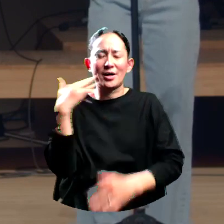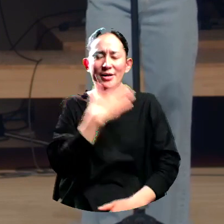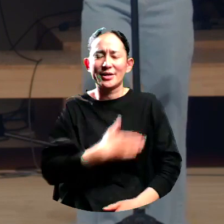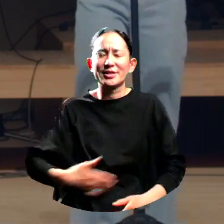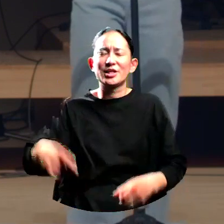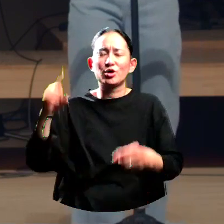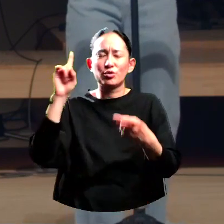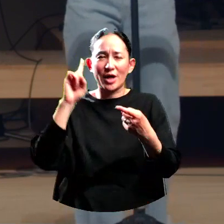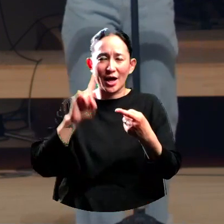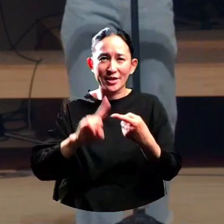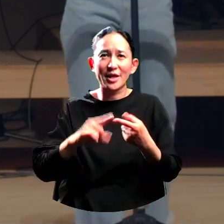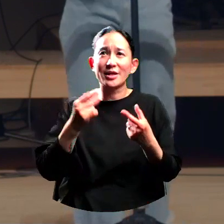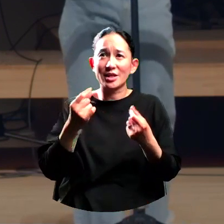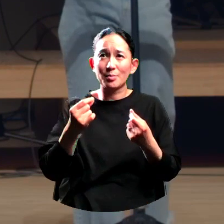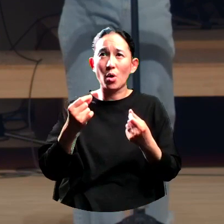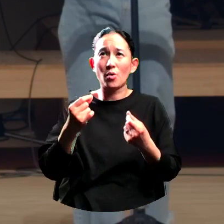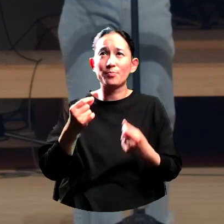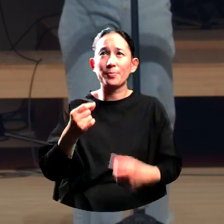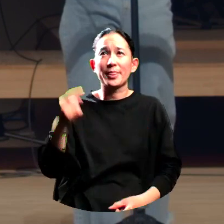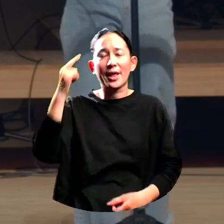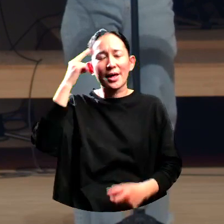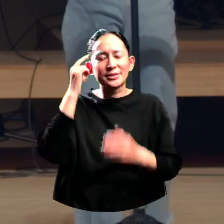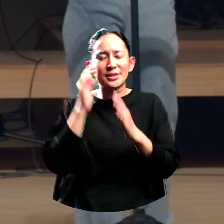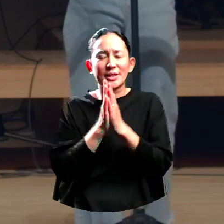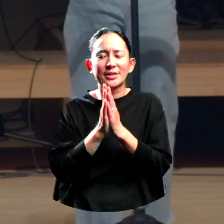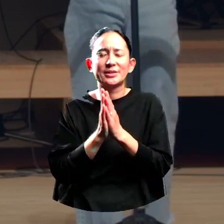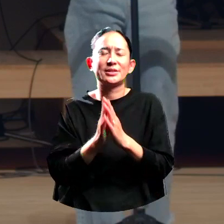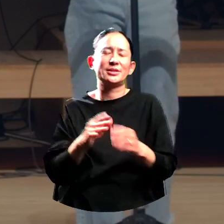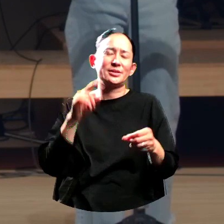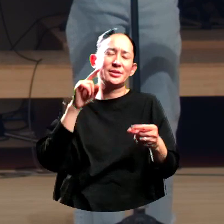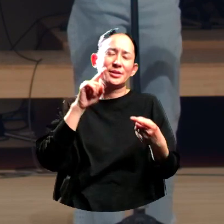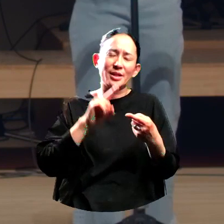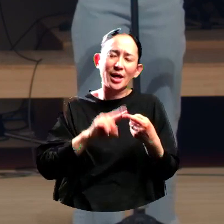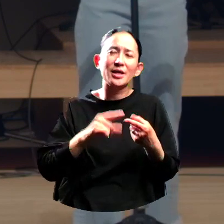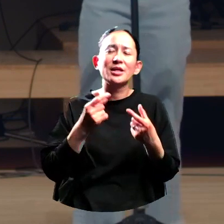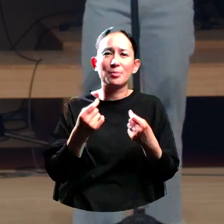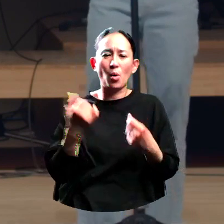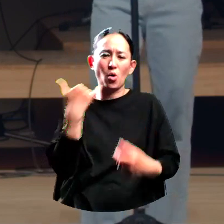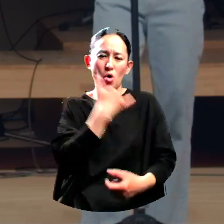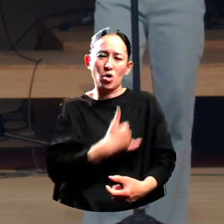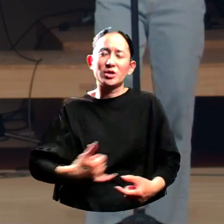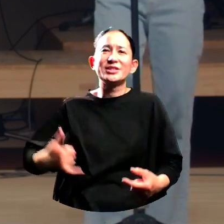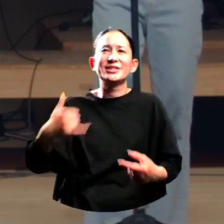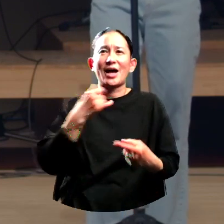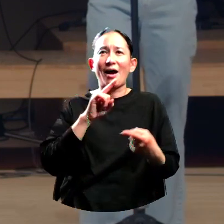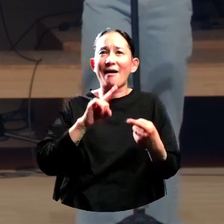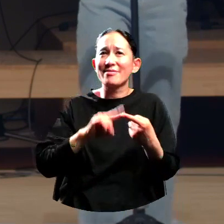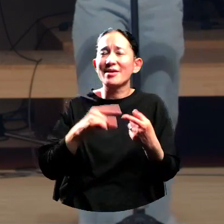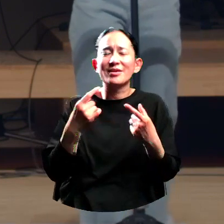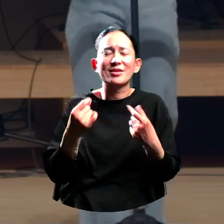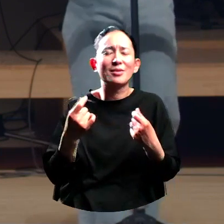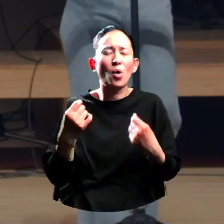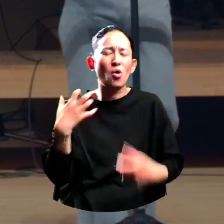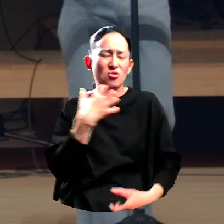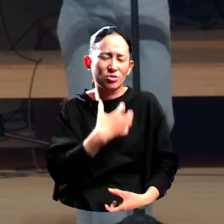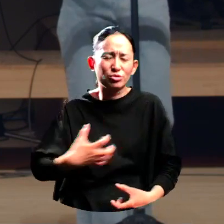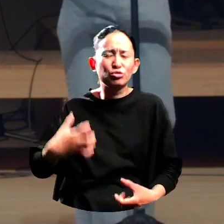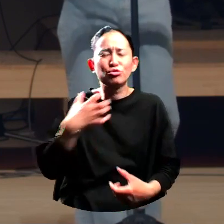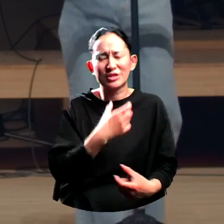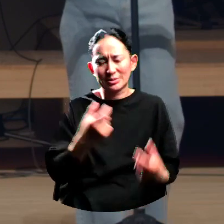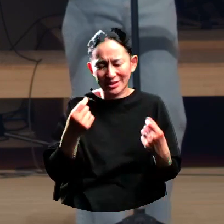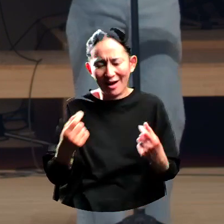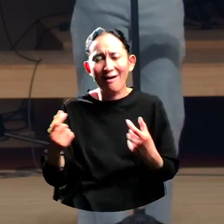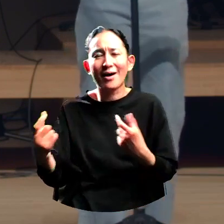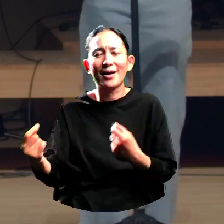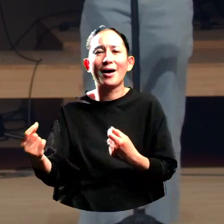社会的にも霊的にも苦しみながら息を引き取られたんです。 And he took his last breath, suffering